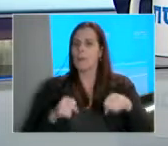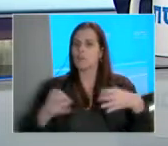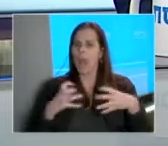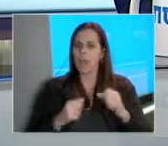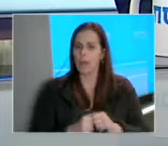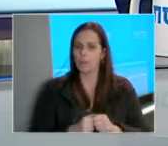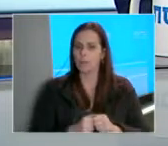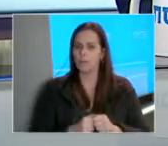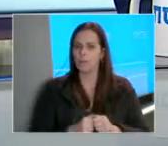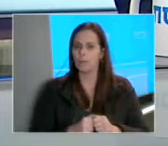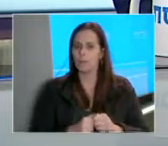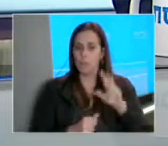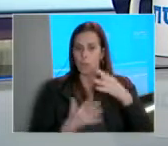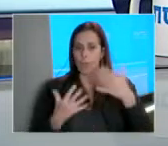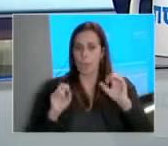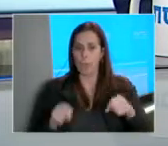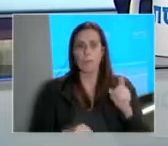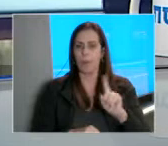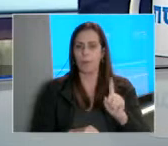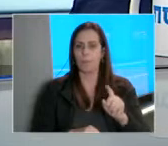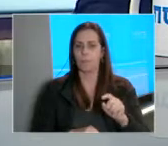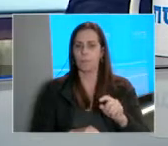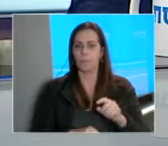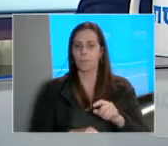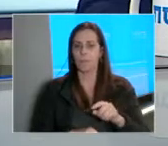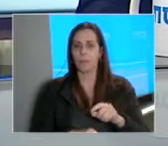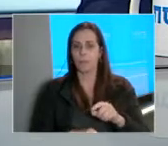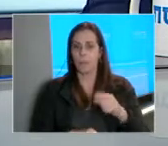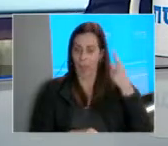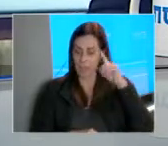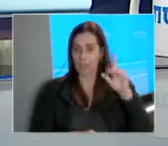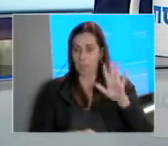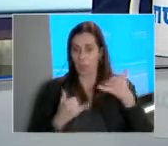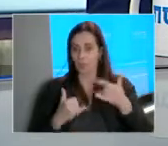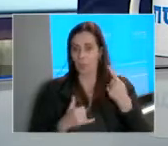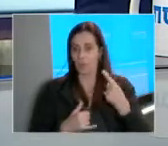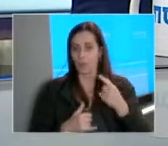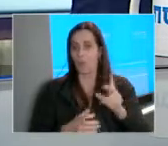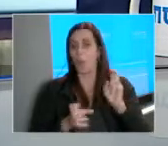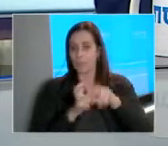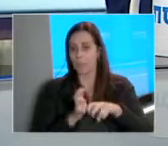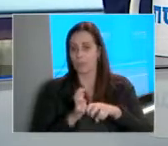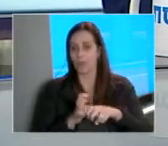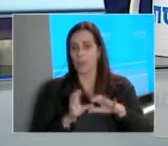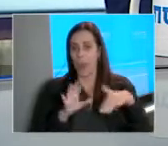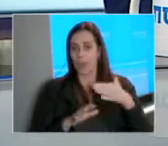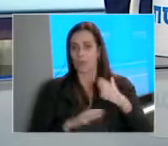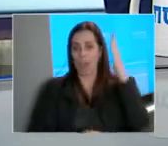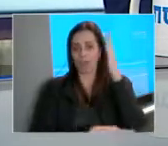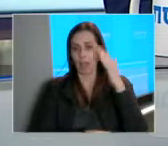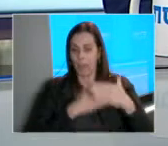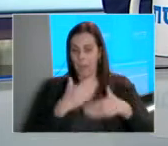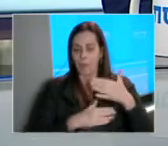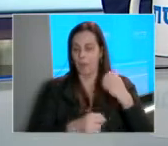הזו? יש כמה בעלים. גם. הוא עכשיו, זאת אומרת, לא בהתחלה, עכשיו הוא אחד, הוא הצטרף אחרי שהתחנה